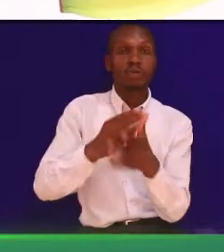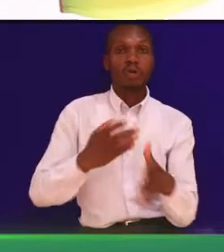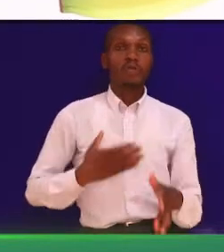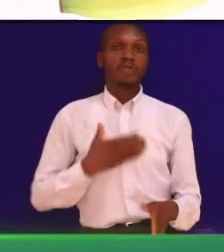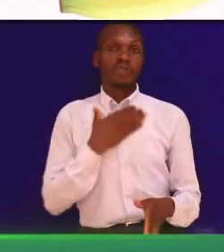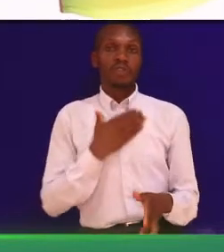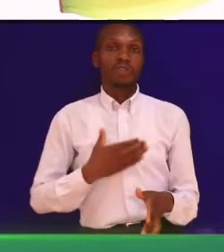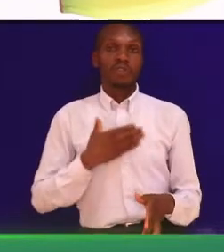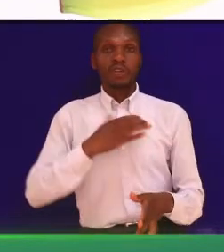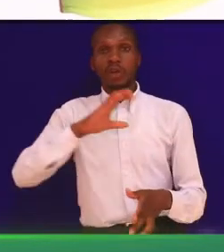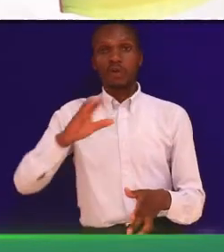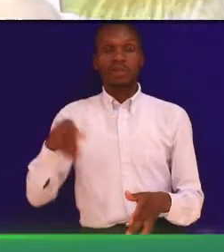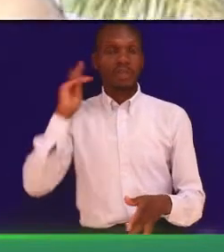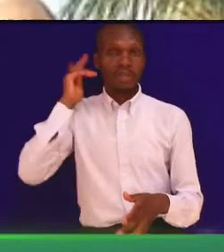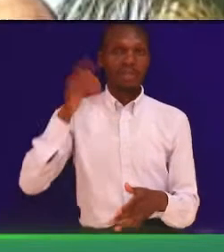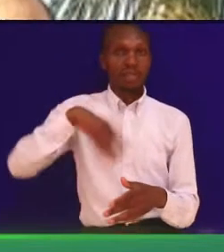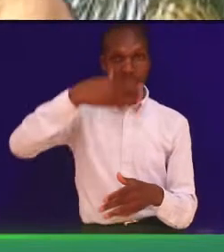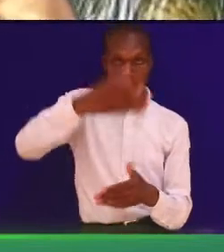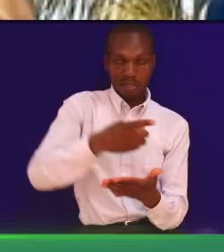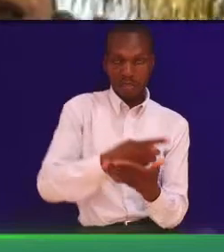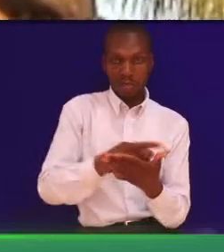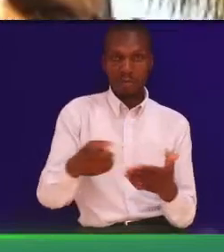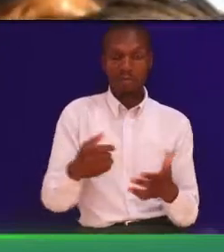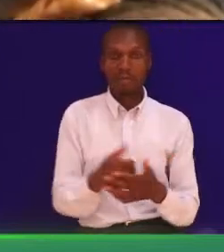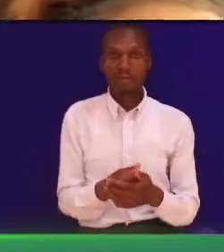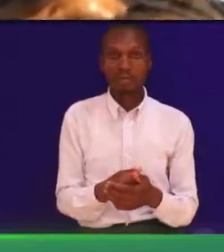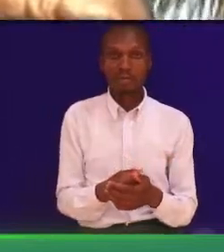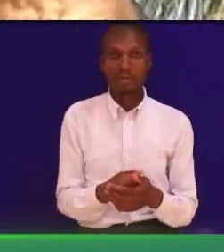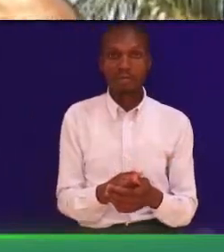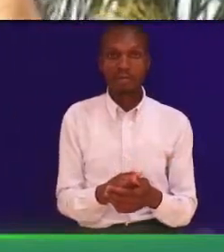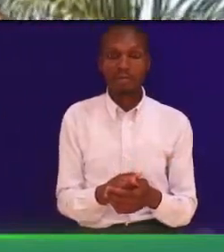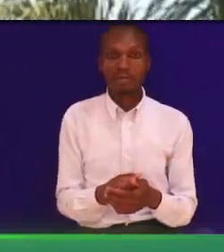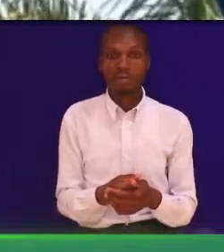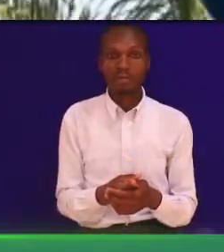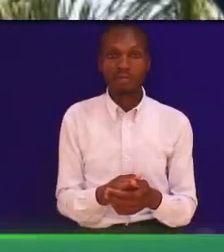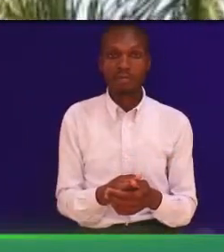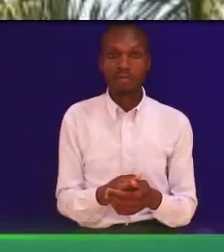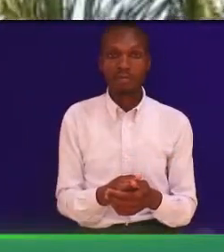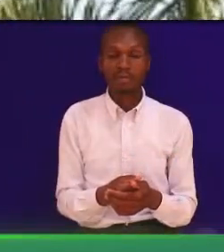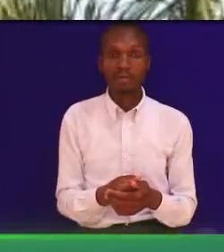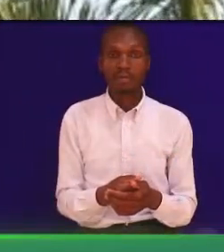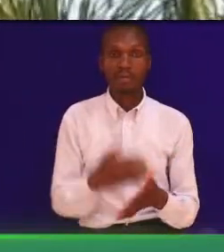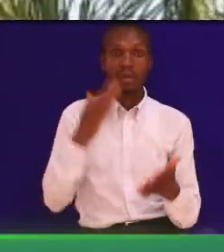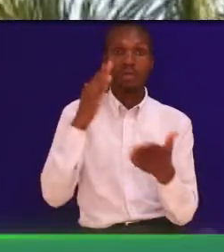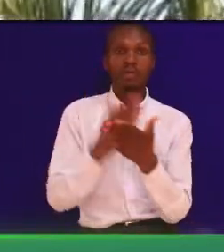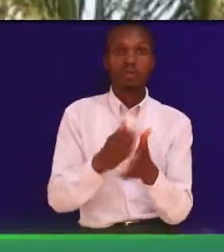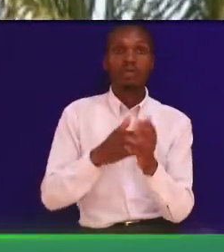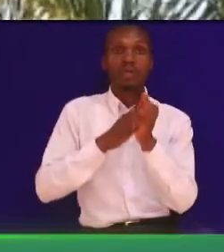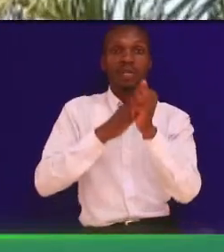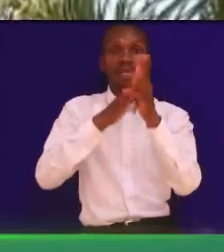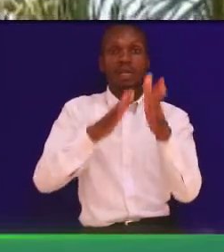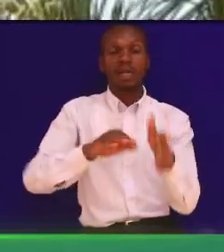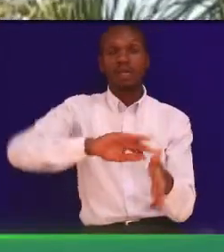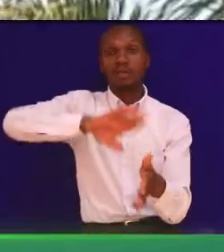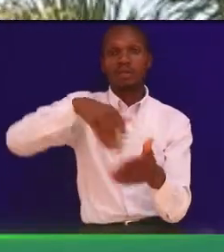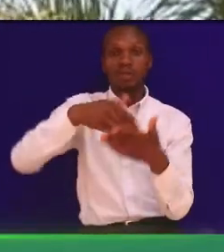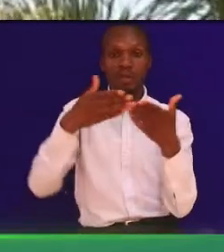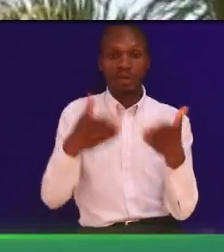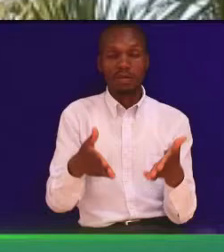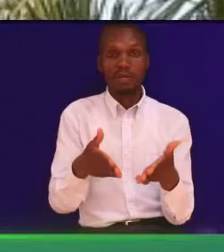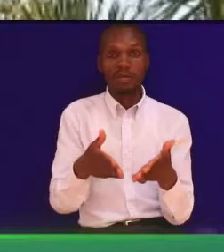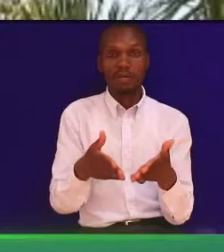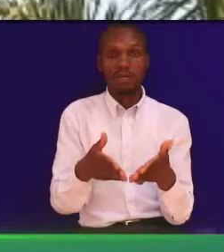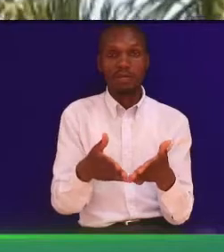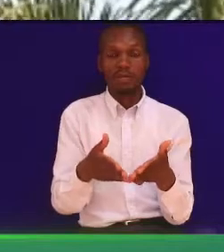Kisii eiki ende. I think I can be a mono. Moroche abaraya bonsbaliga abaraya mbaliga we board ya